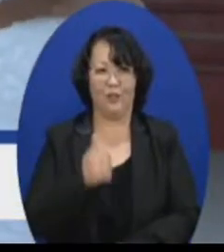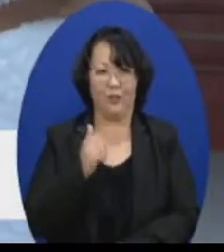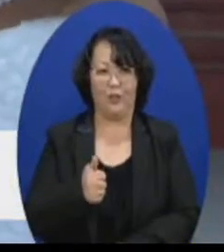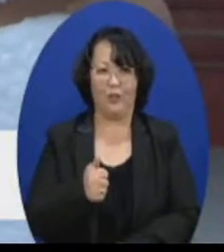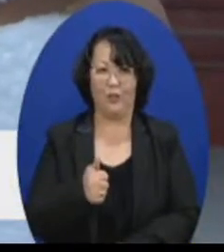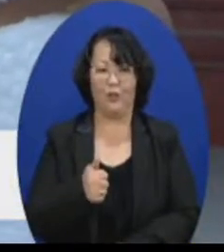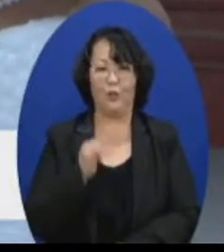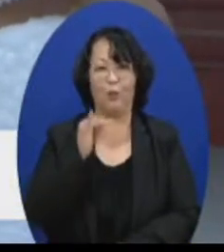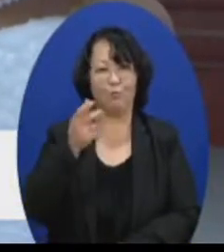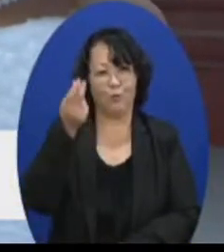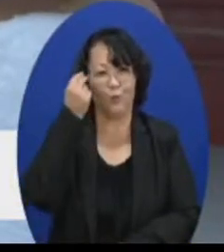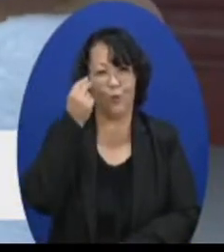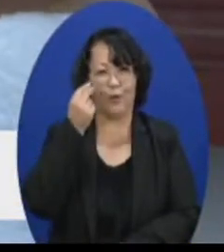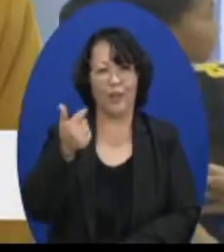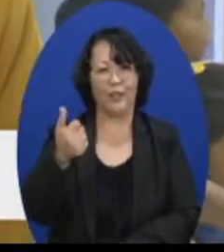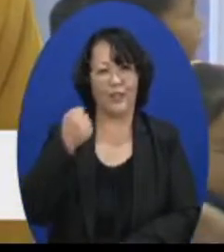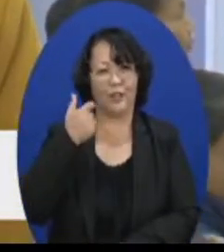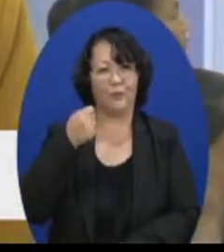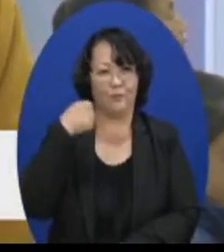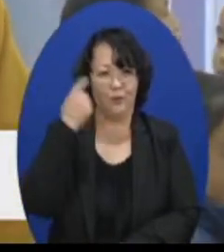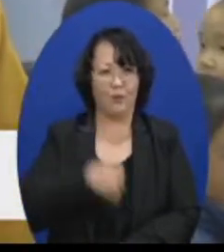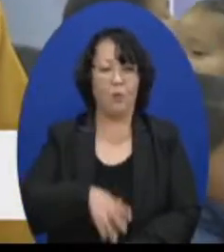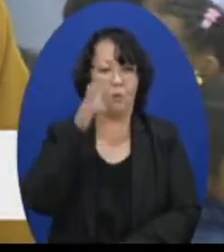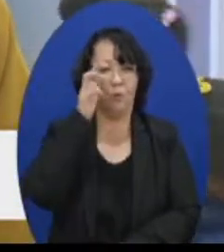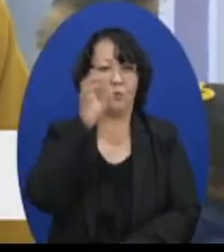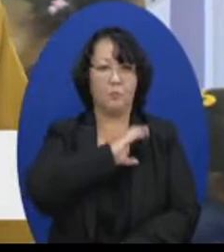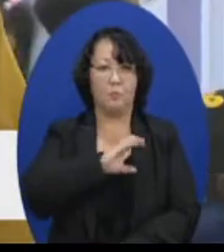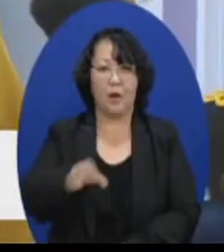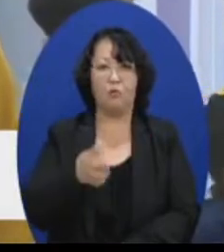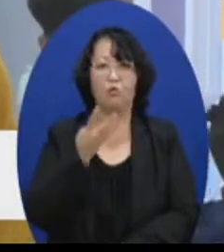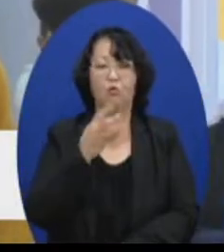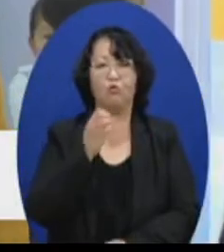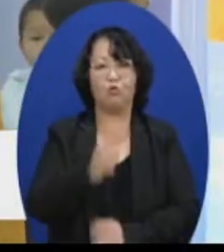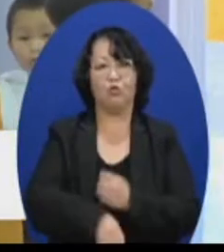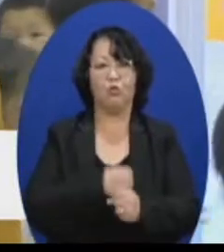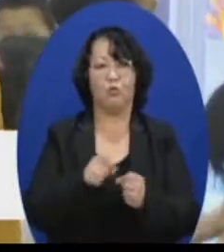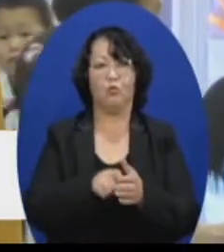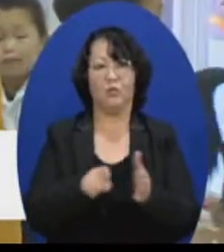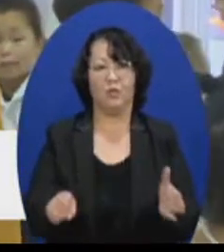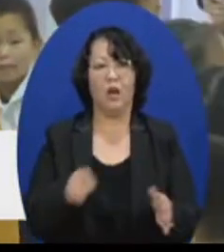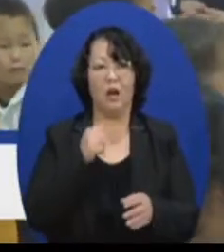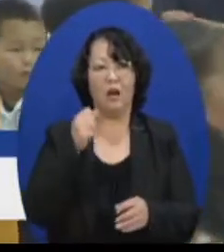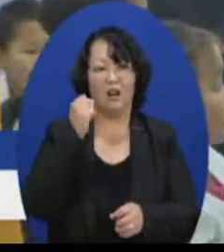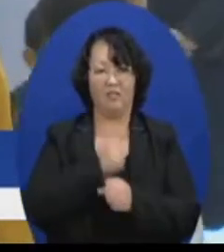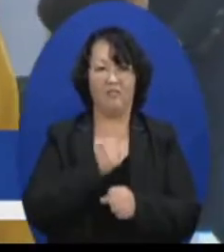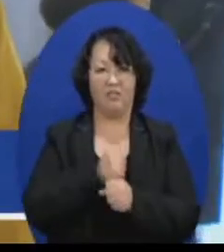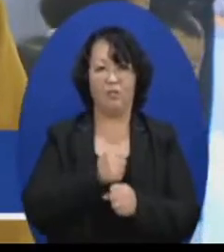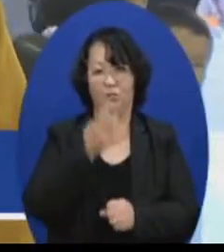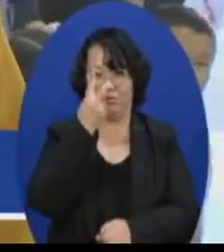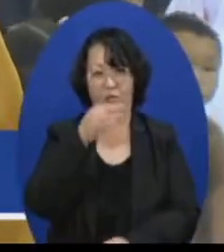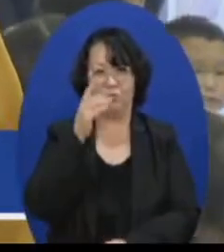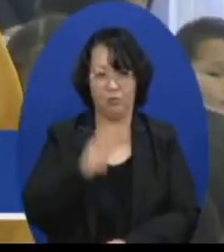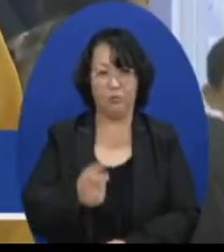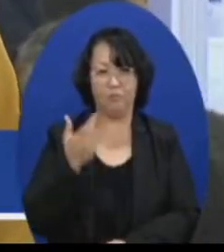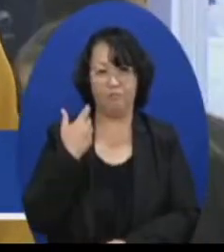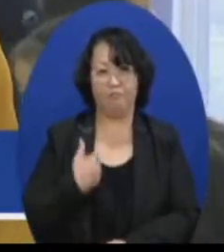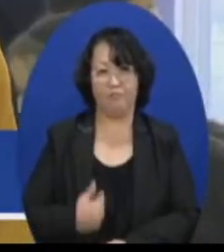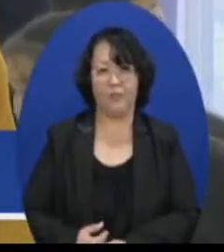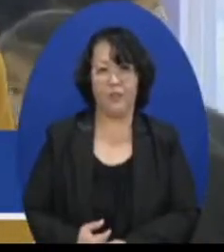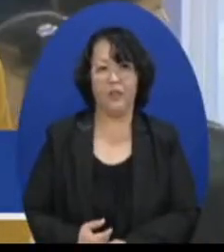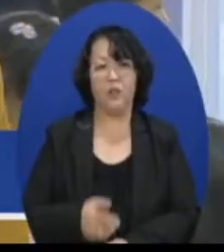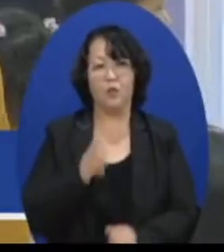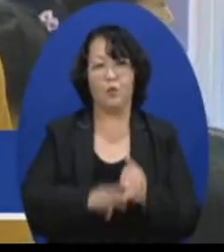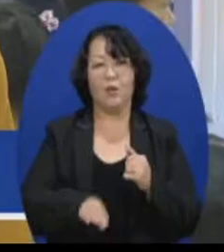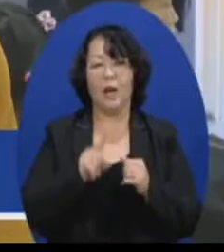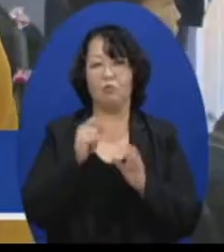гоё юм сурна гэж бодож байна. Боловсролын байгууллагад бараг 40 жил ажиллаж байна. За тэгээд 16 жил нь сүүлийн